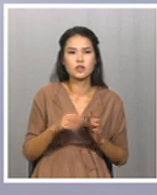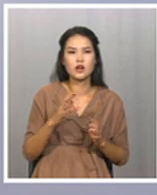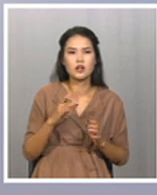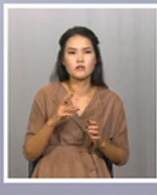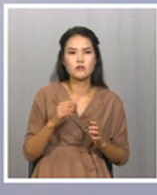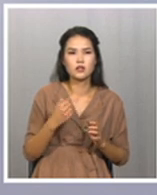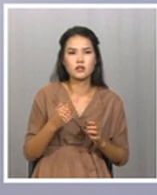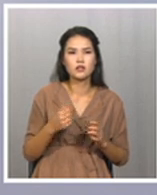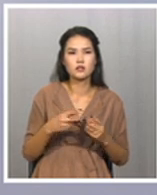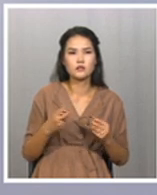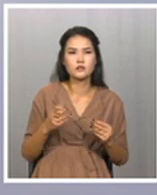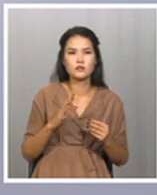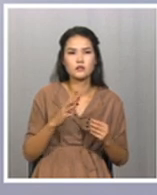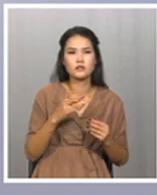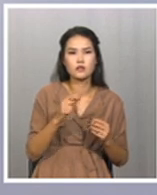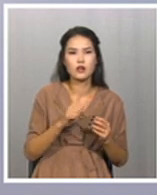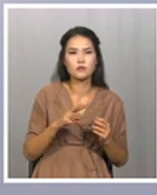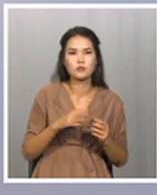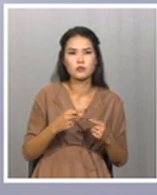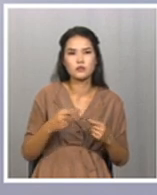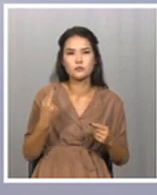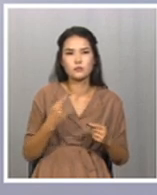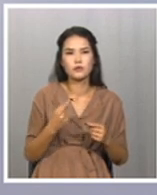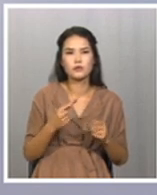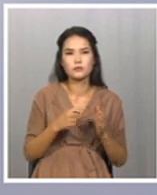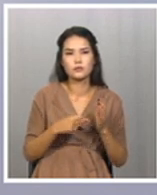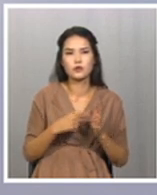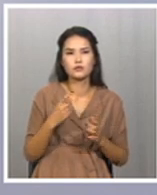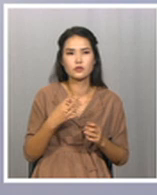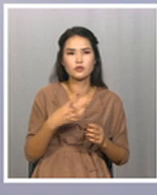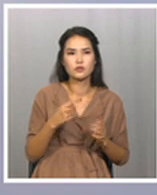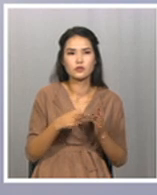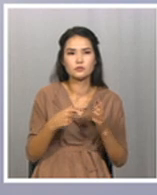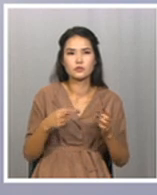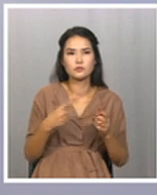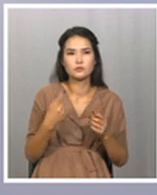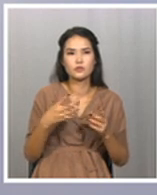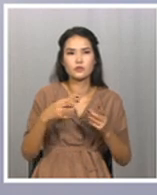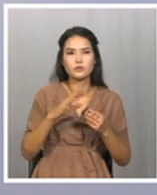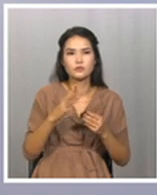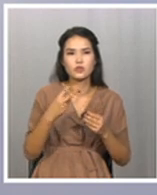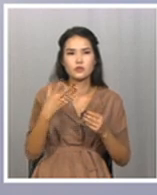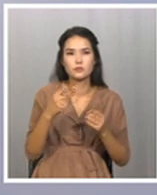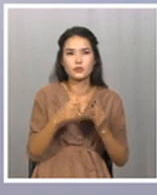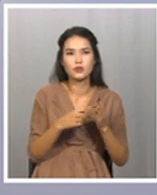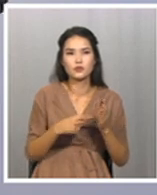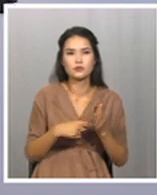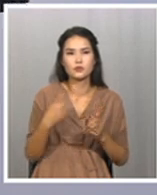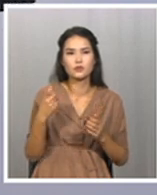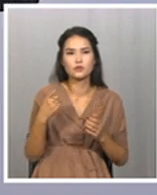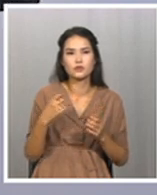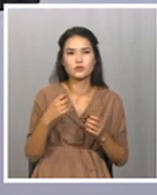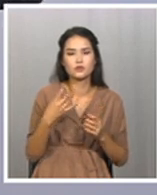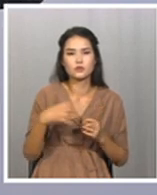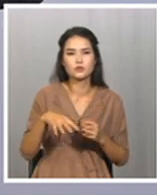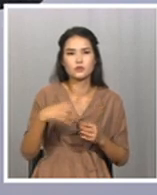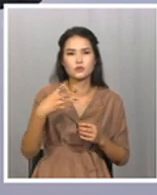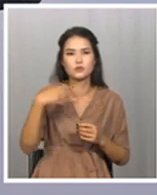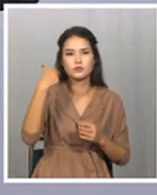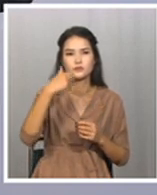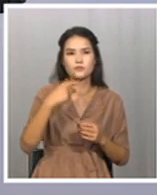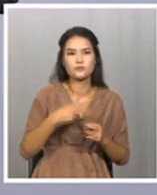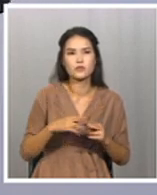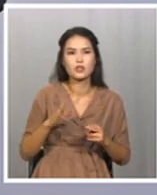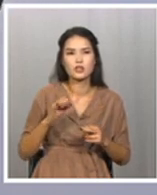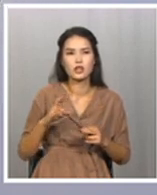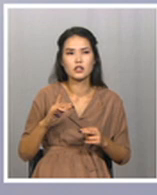яғни 144-тен 169-дан 144-ді азайтсақ 25 шығады. 144-тен 25 бұл бізде тангенс квадрат альфа.